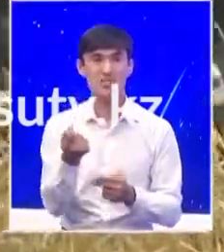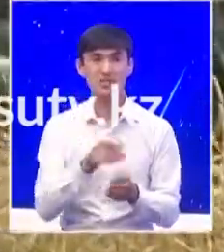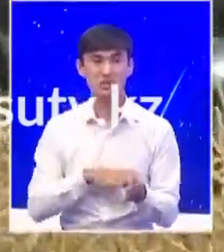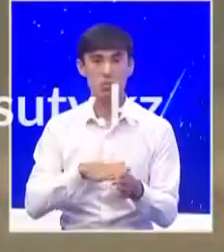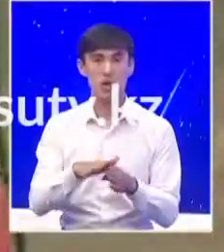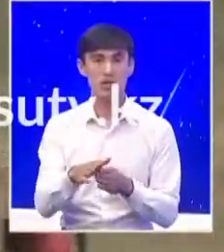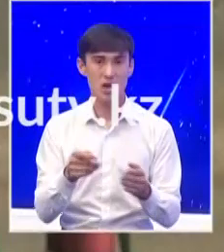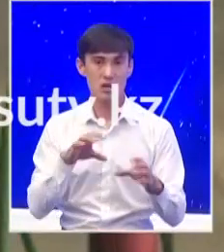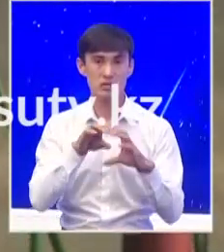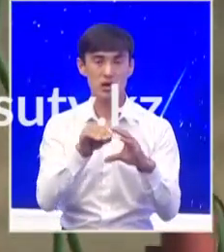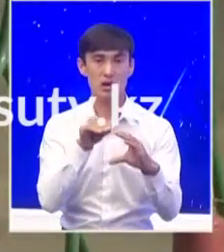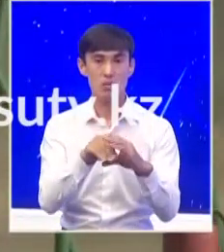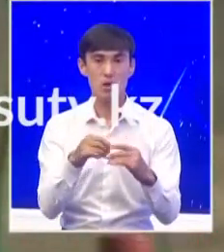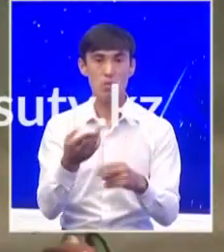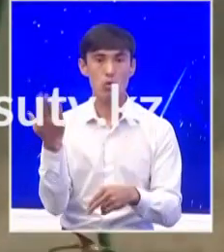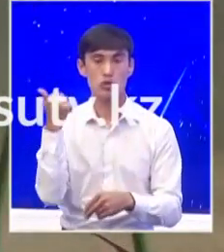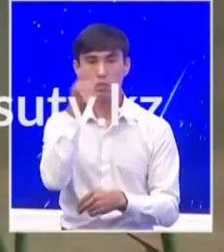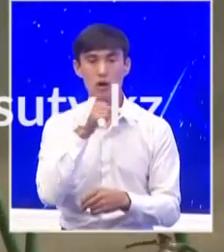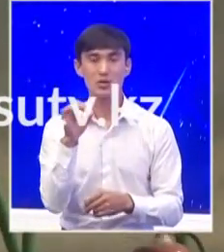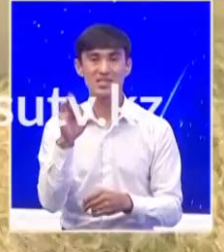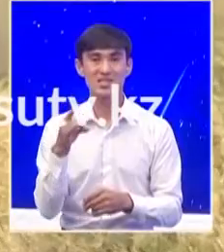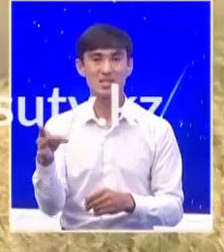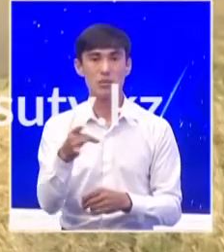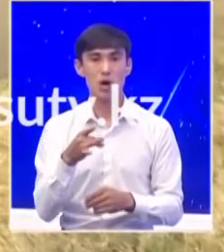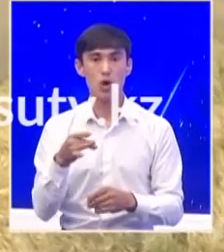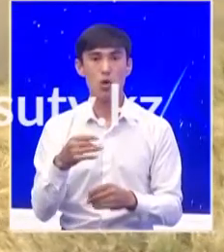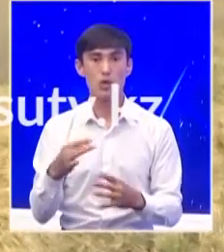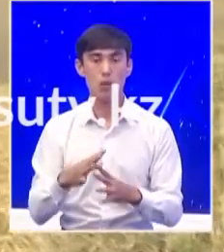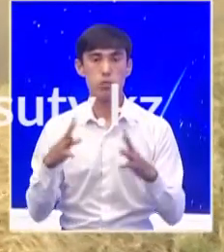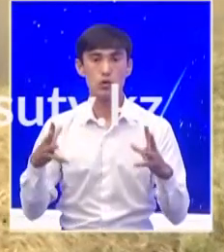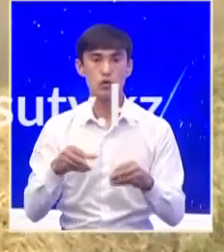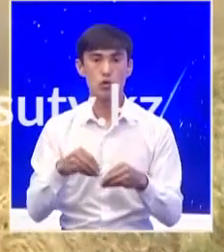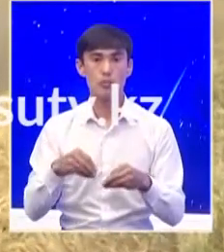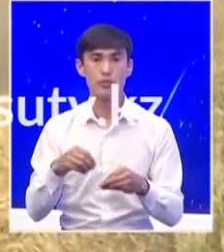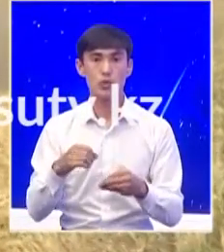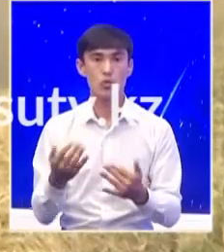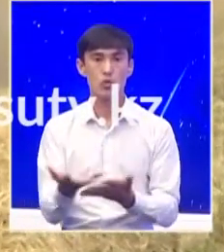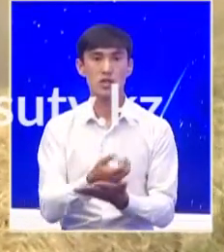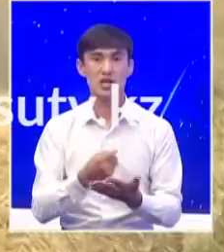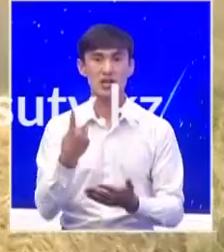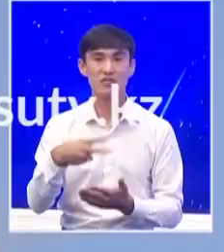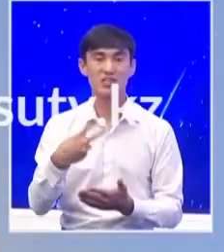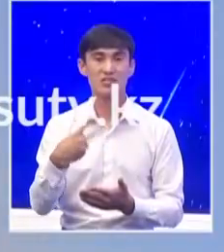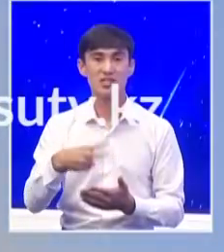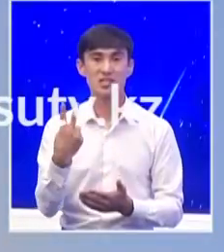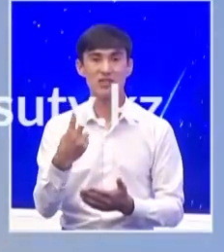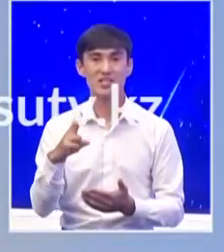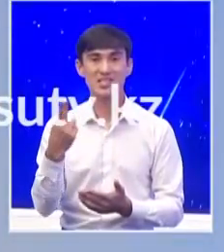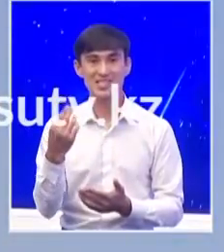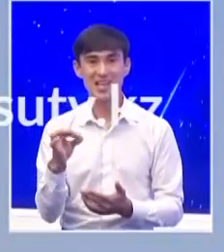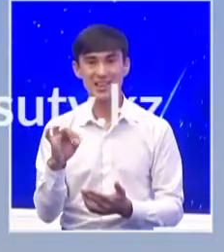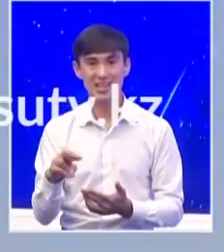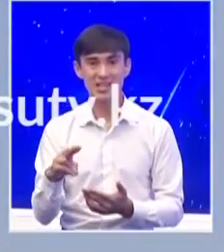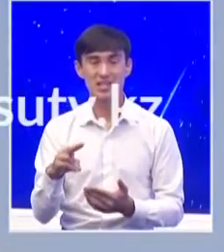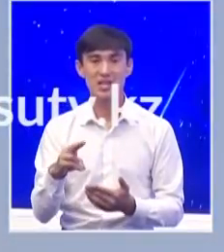заполняет закрома. В прошлом году в Ескельдинском районе объем урожая пшеницы составил 20-22 центнера с гектара. В этом году ниже. Тем